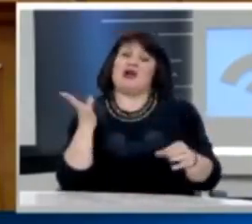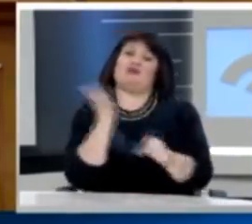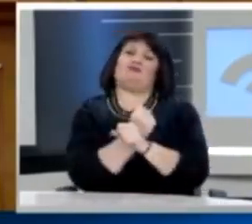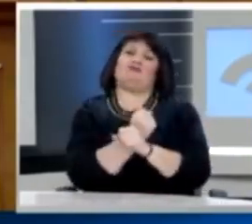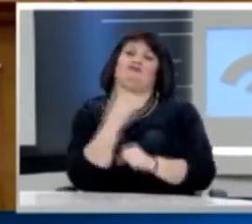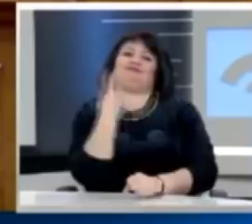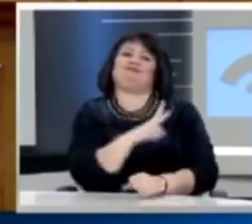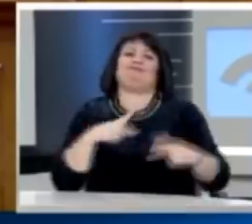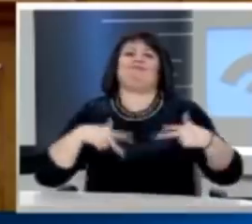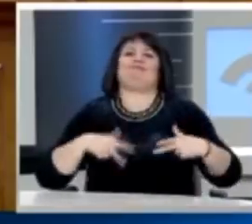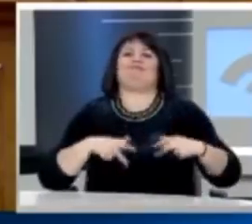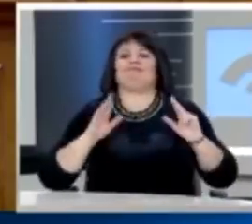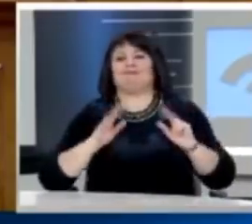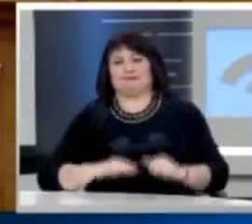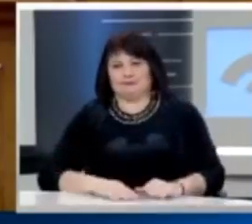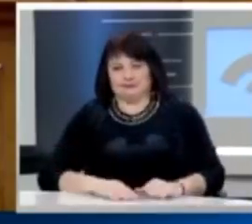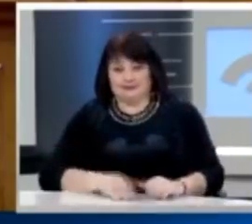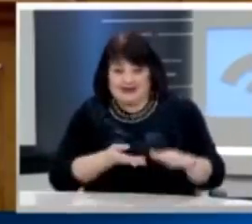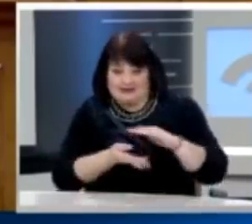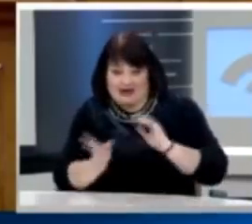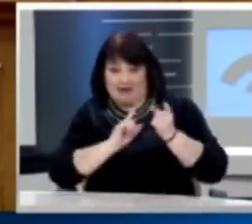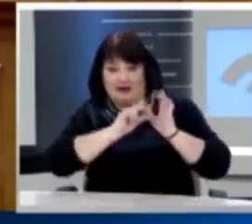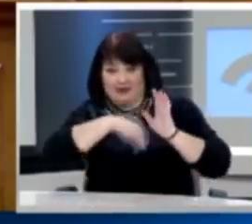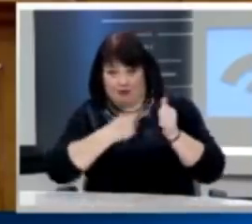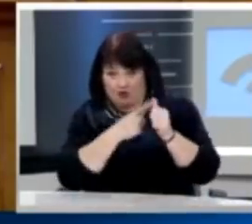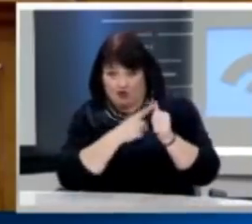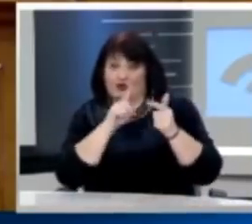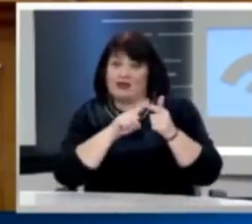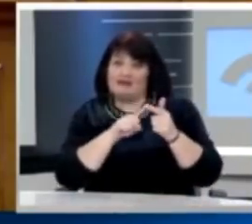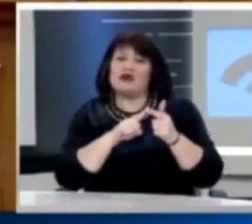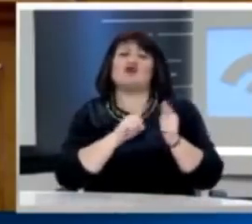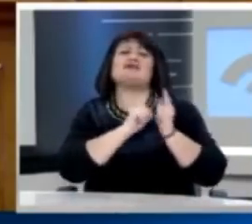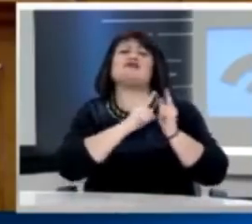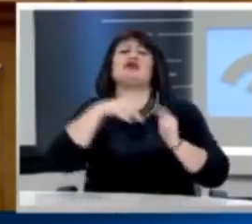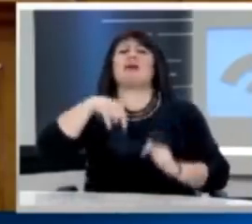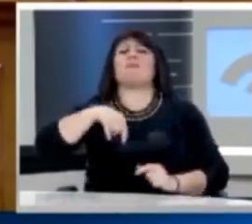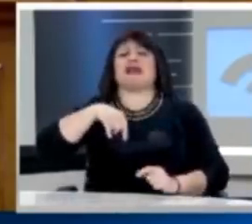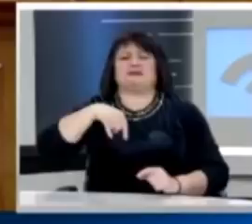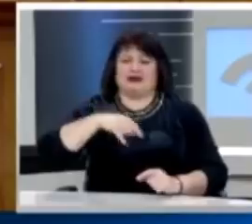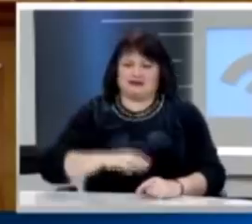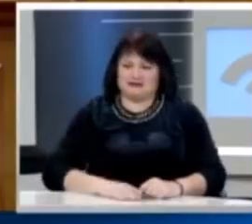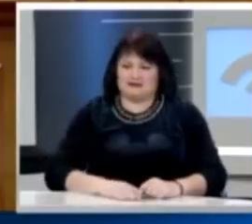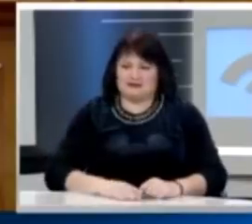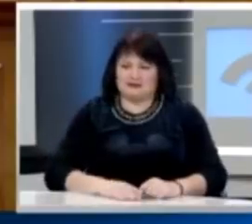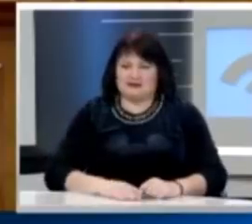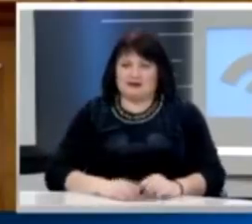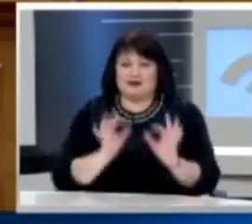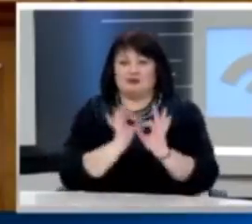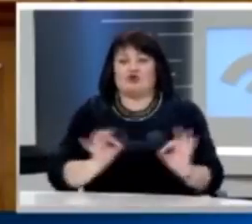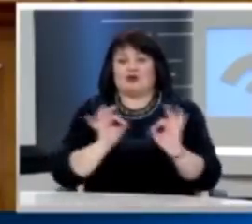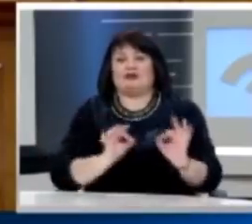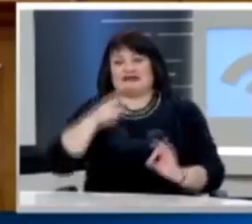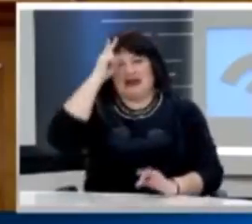της κυβέρνησής του μετά την έξοδο από τα μνημόνια. Αυτά τα έκανε πρόβα βέβαια για να τα πει στη